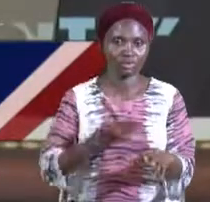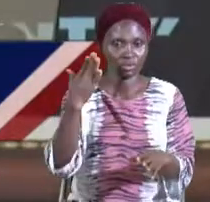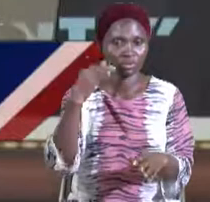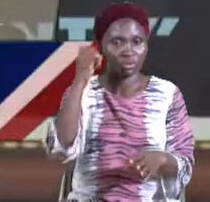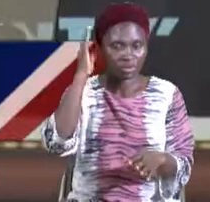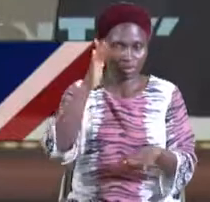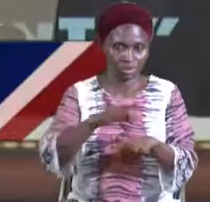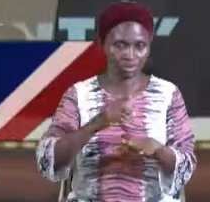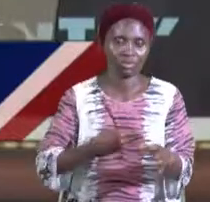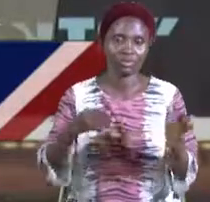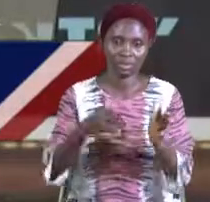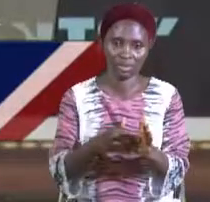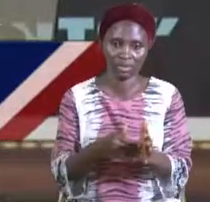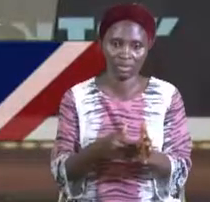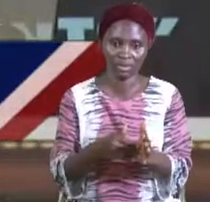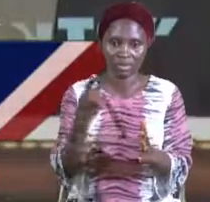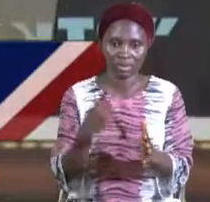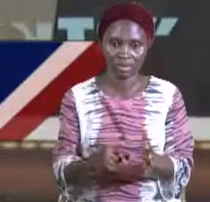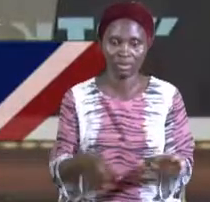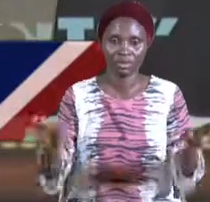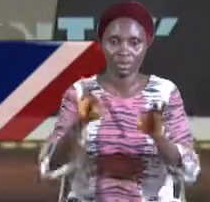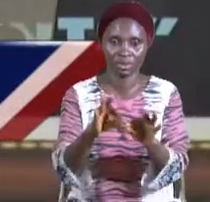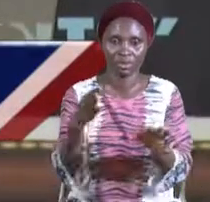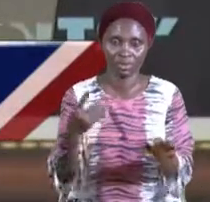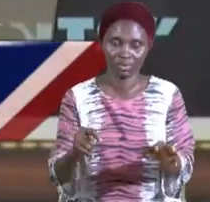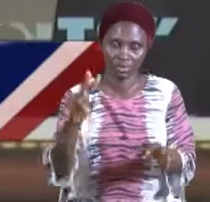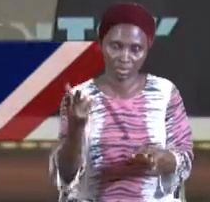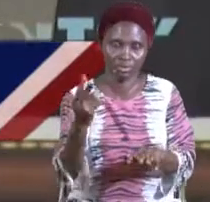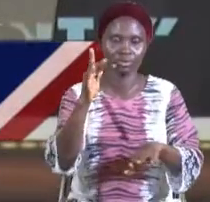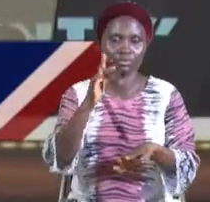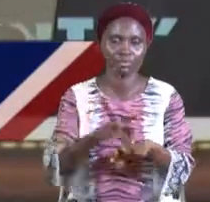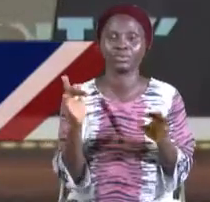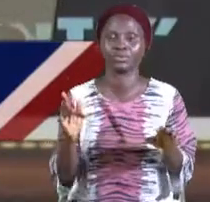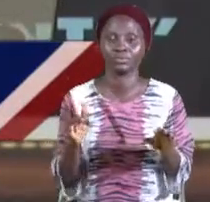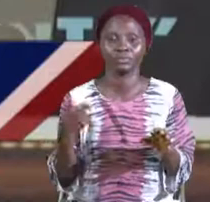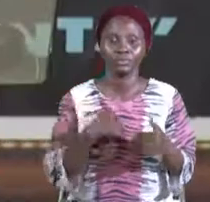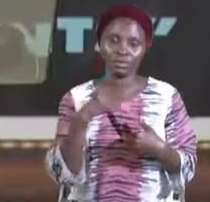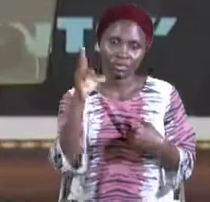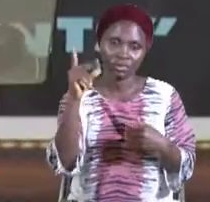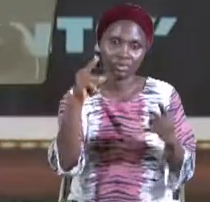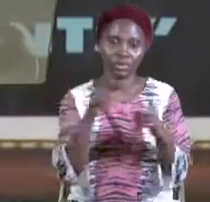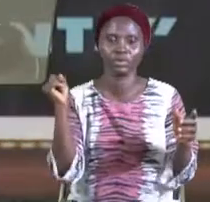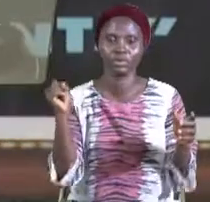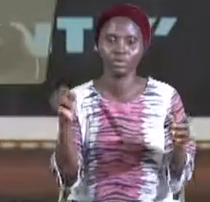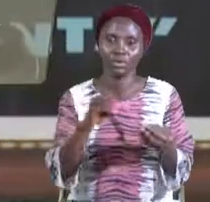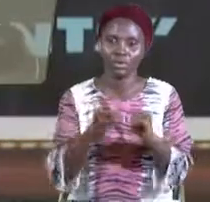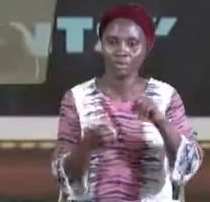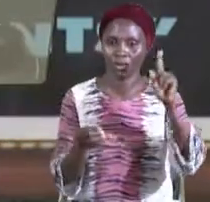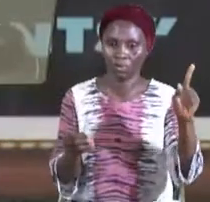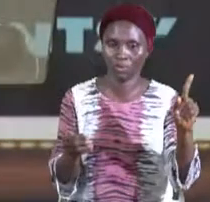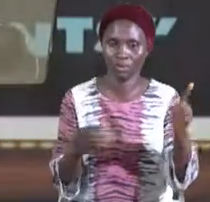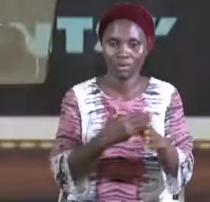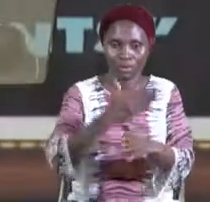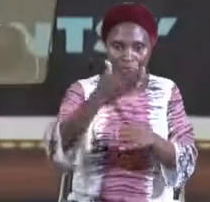encore. La nécessité de la seconde touche. Il y a trois choses à considérer premièrement.